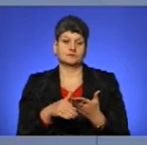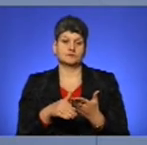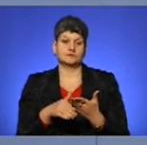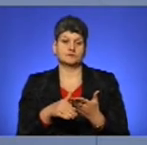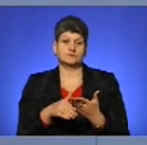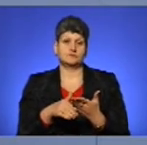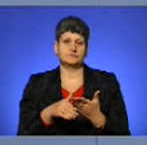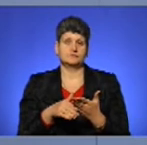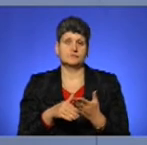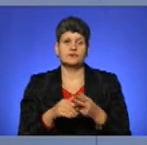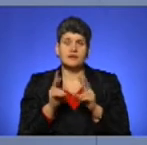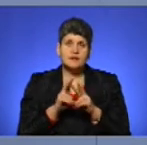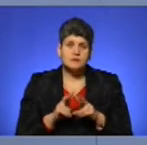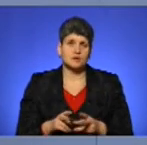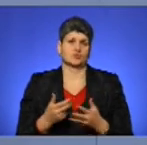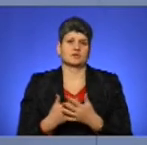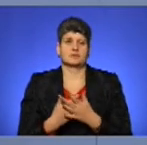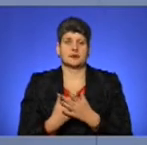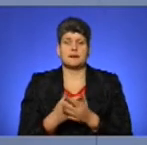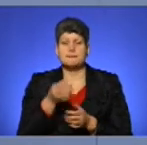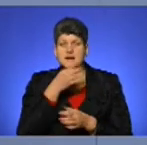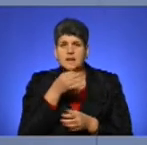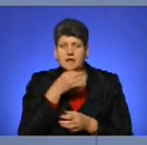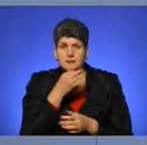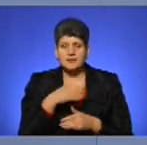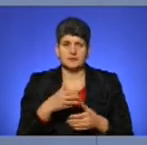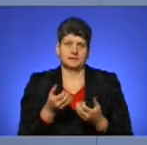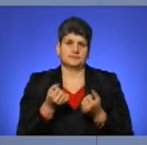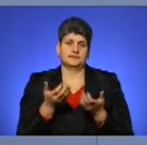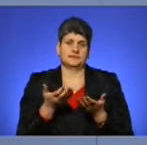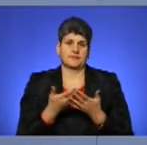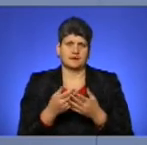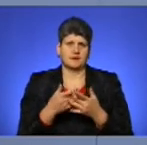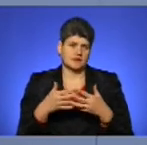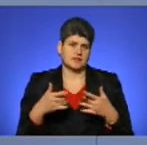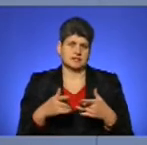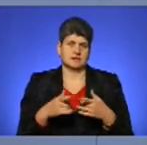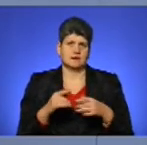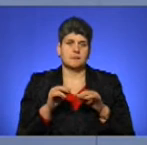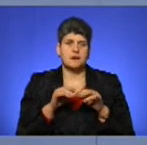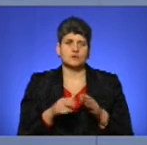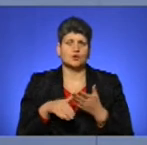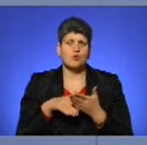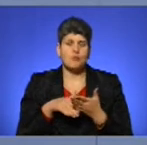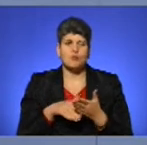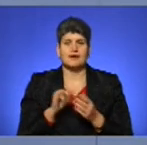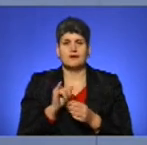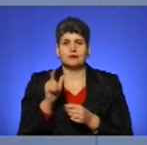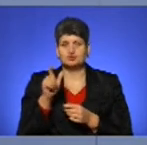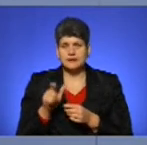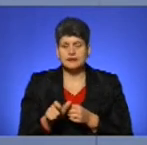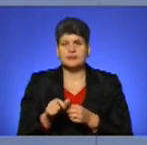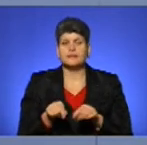клінічні і лабораторні, медикаментозні методи допомоги. І людина таким